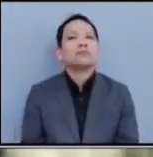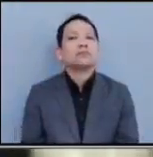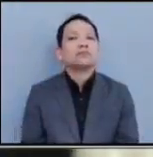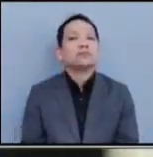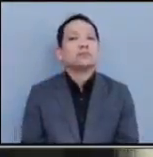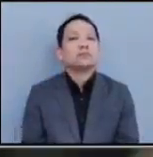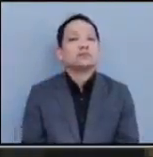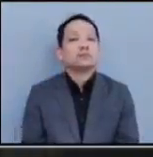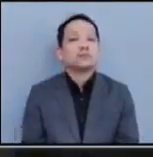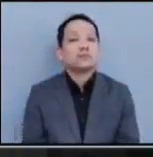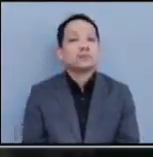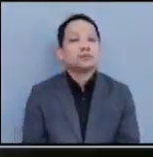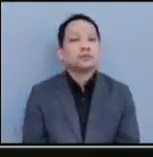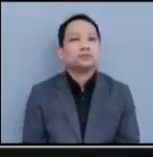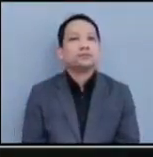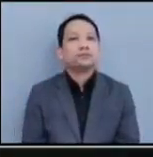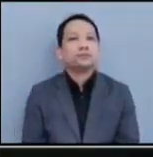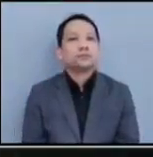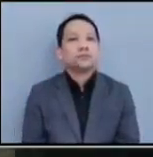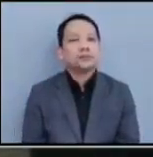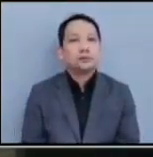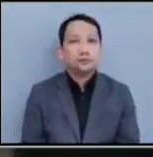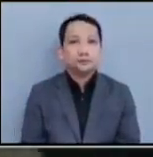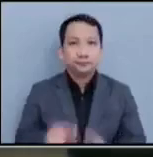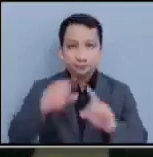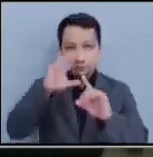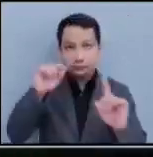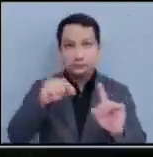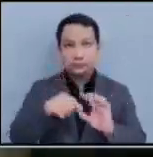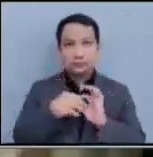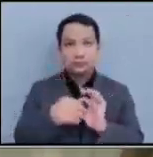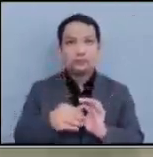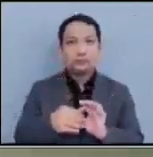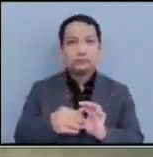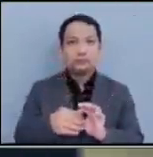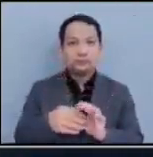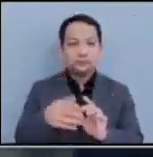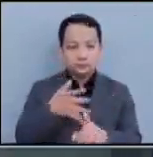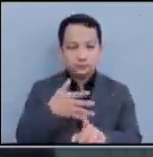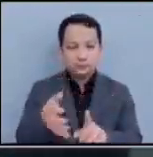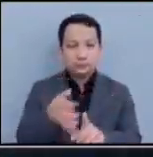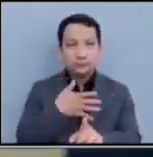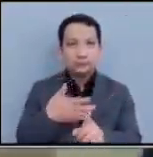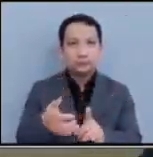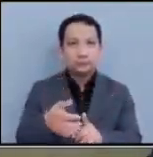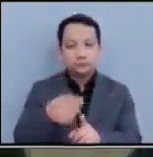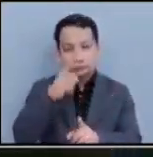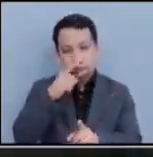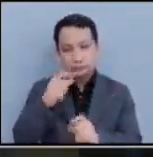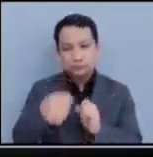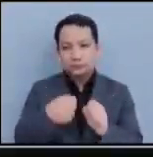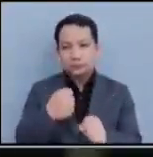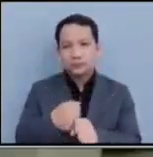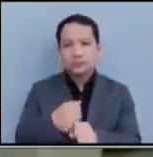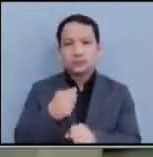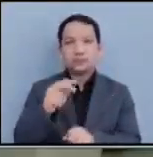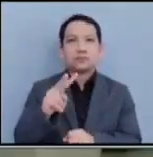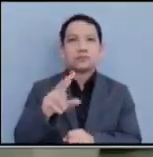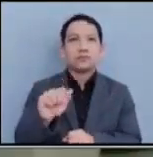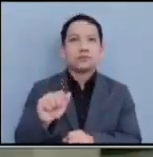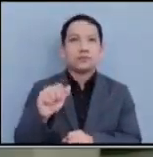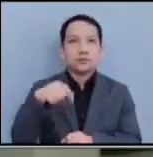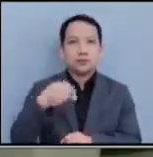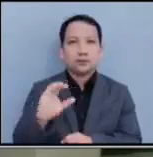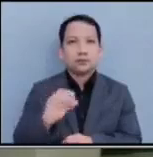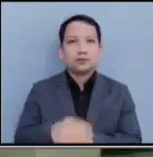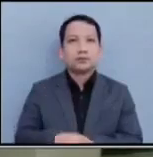Hindi na nakapalagpa ang lalaking ito na sospek sa umano'y pangmumolestya sa isang taong gulang na bata sa Novaliches, Quezon City. Bali itong